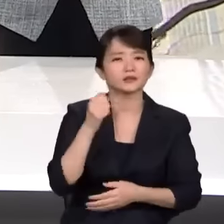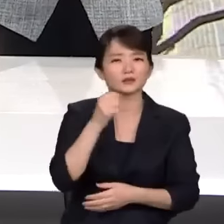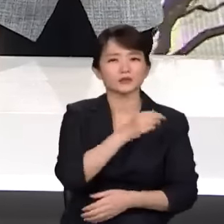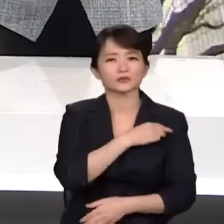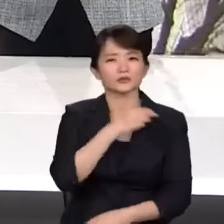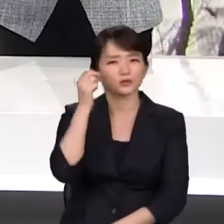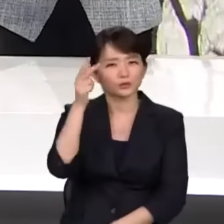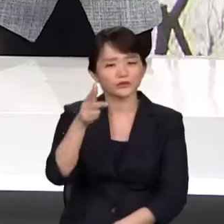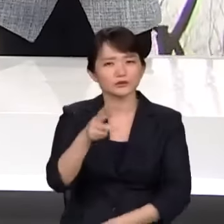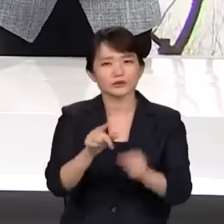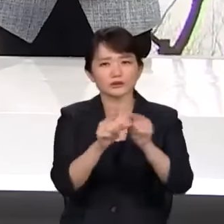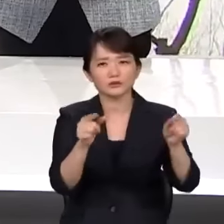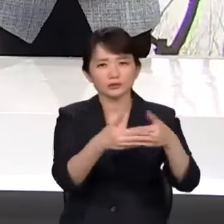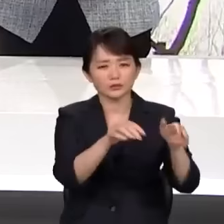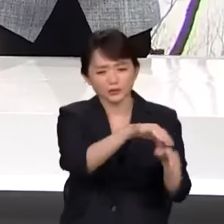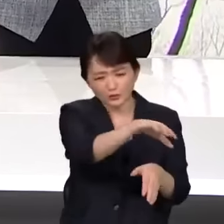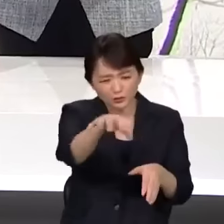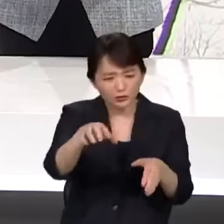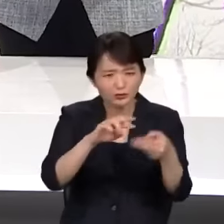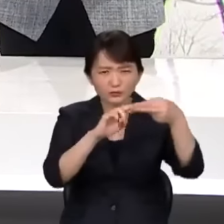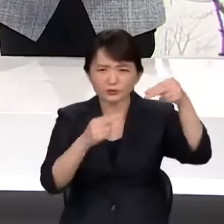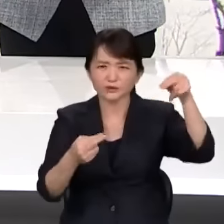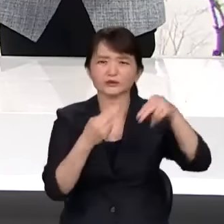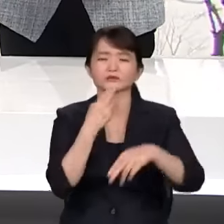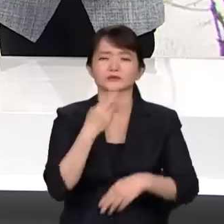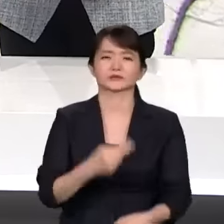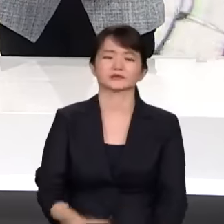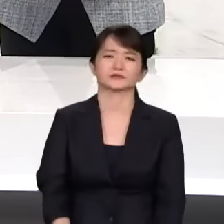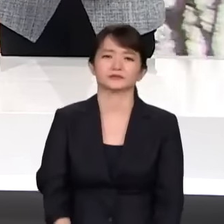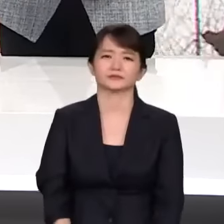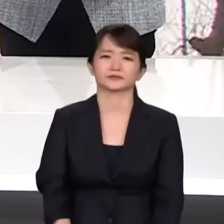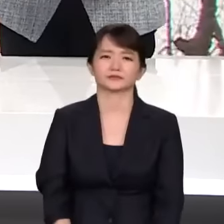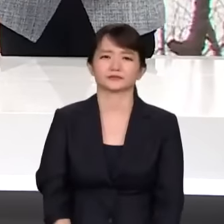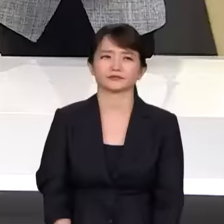이런 완강기조차 없었습니다. JTBC 강보드립니다.